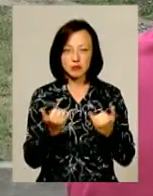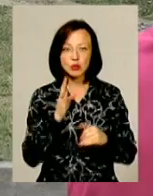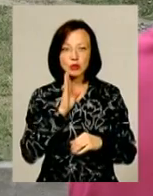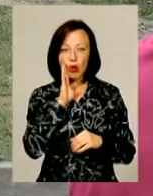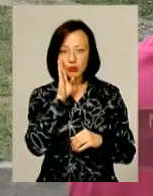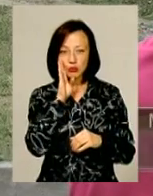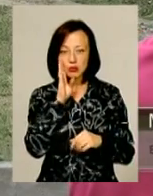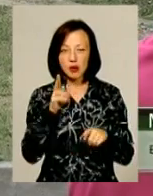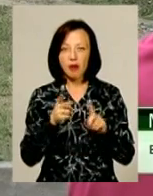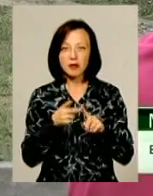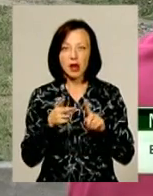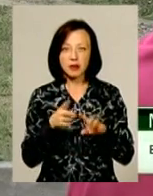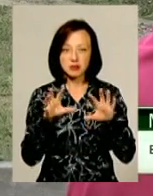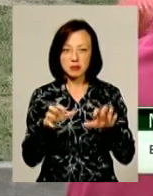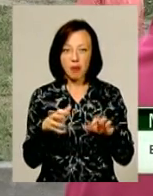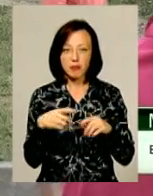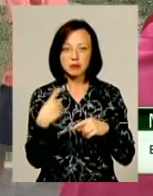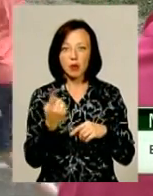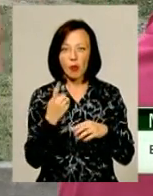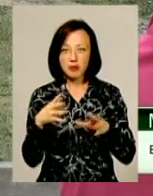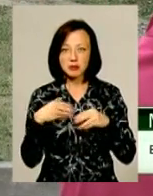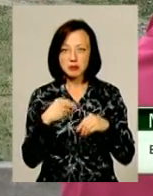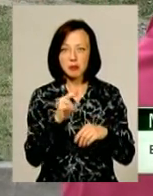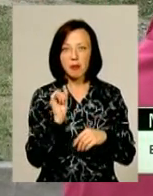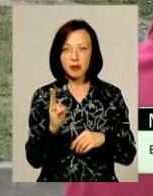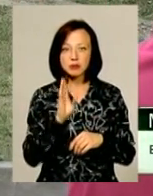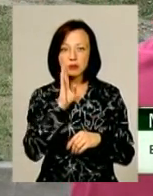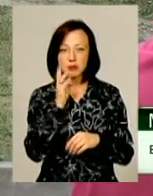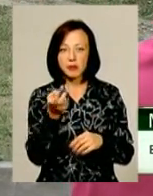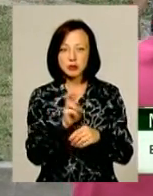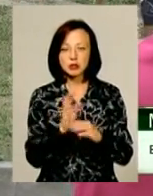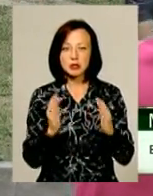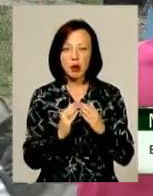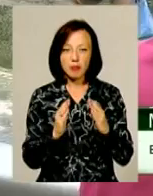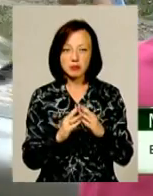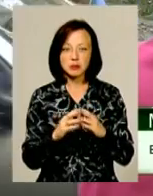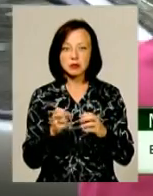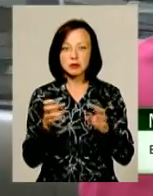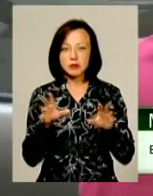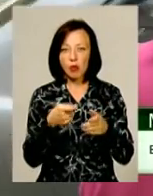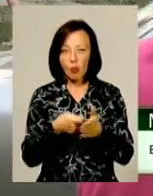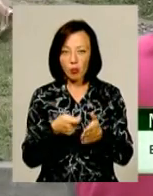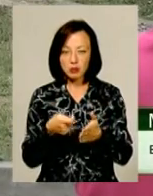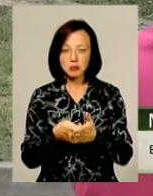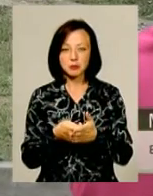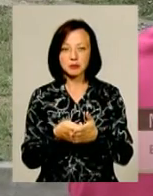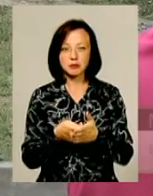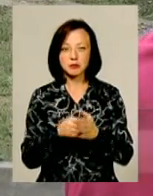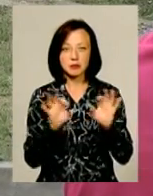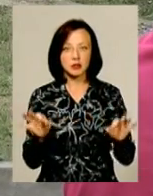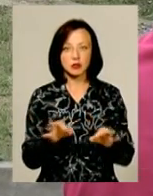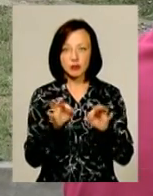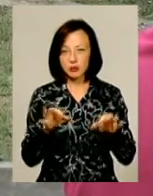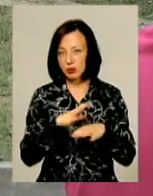утром вторая собака з нами погуляв в парку з утра, прийшов домой, все, тут лежав, ми їх кормимо. Нічого